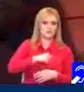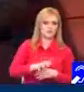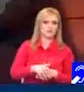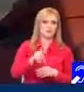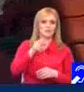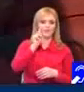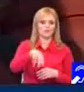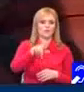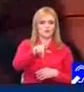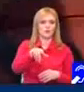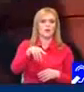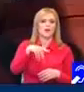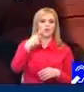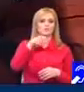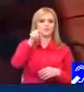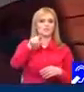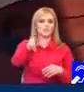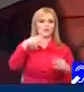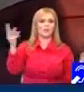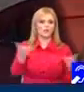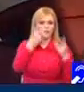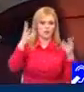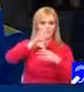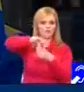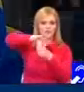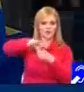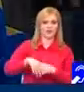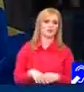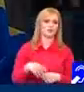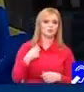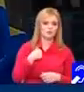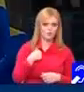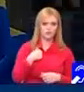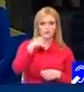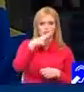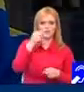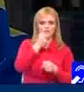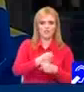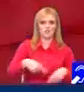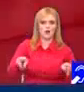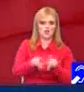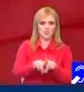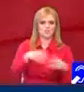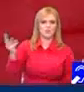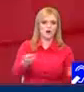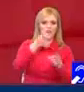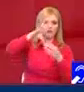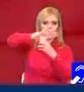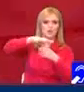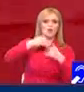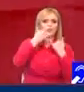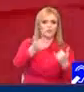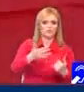pe unioniști că ar fi incendiat drapelul de la Arcul de Triunf din Chișinău. Unioniștii nu ar face așa ceva pentru nimic, o respectăm din